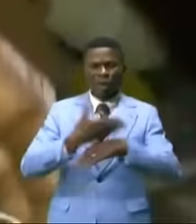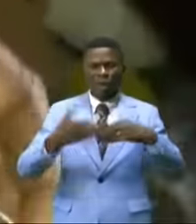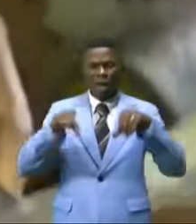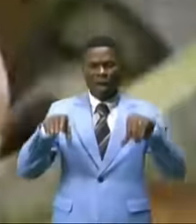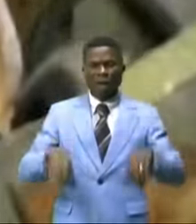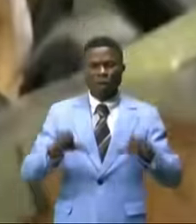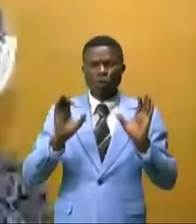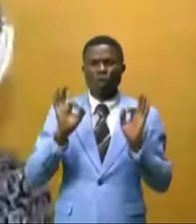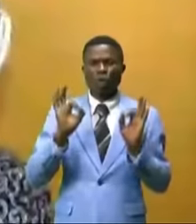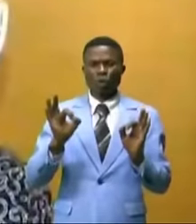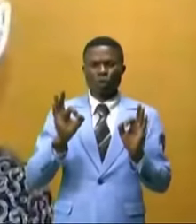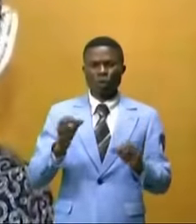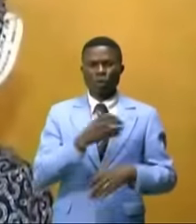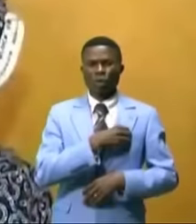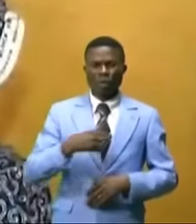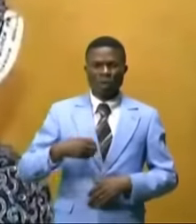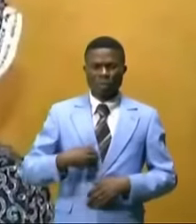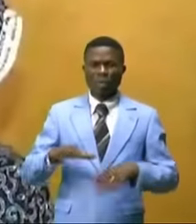nouveau.